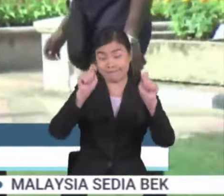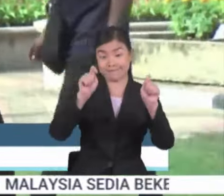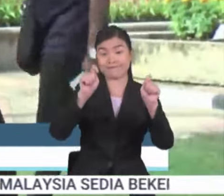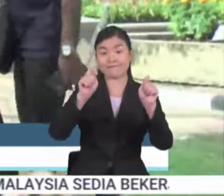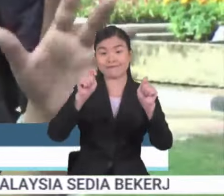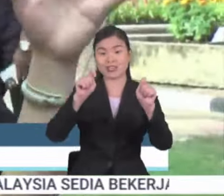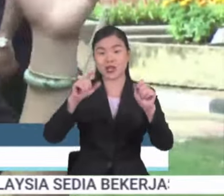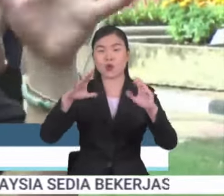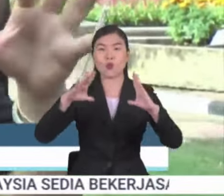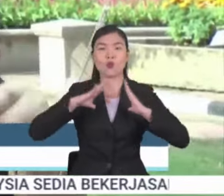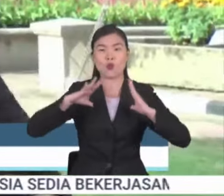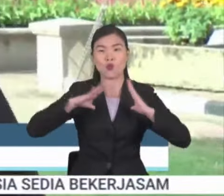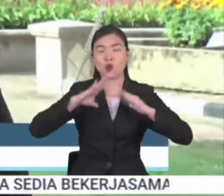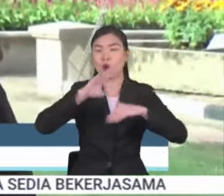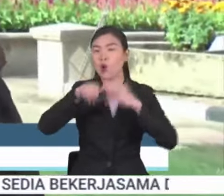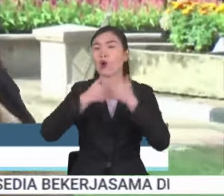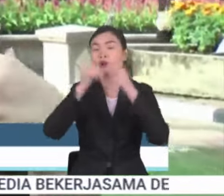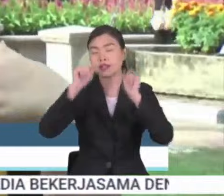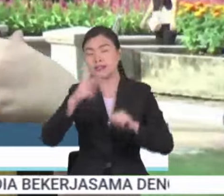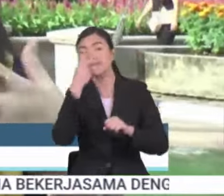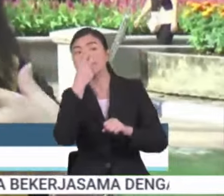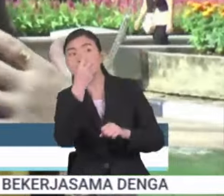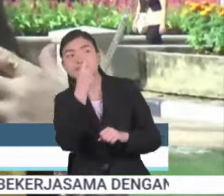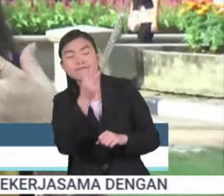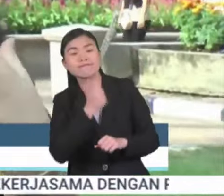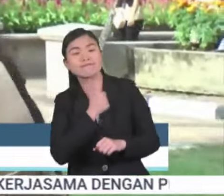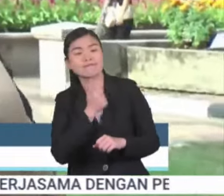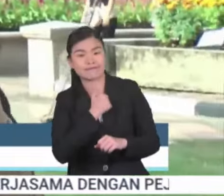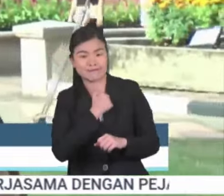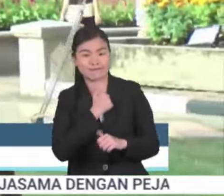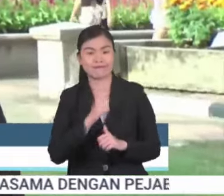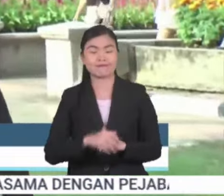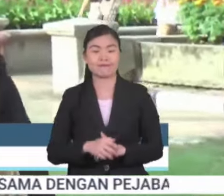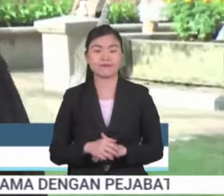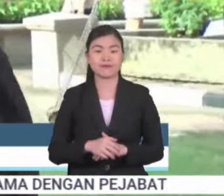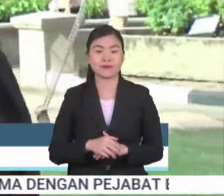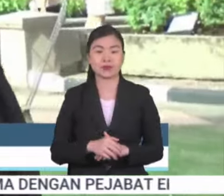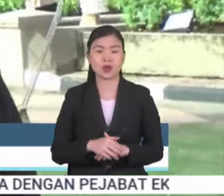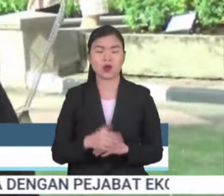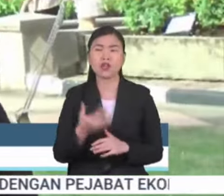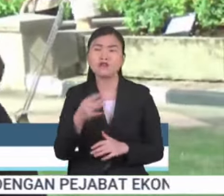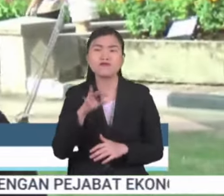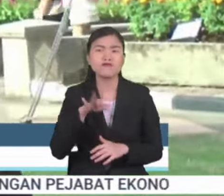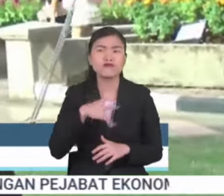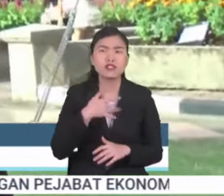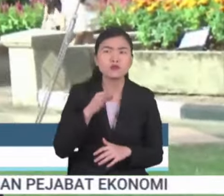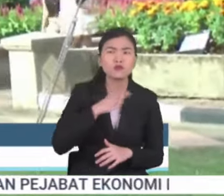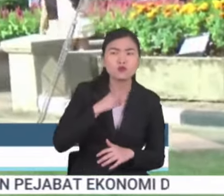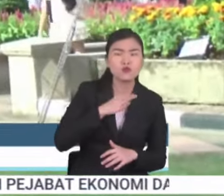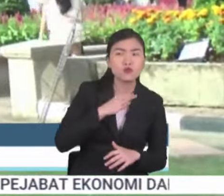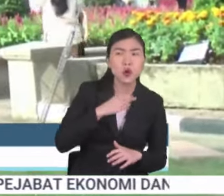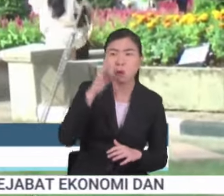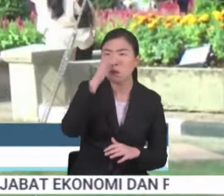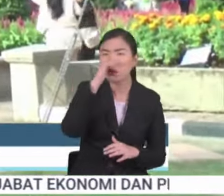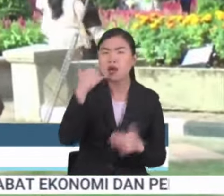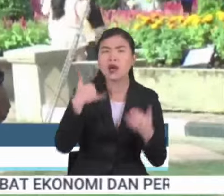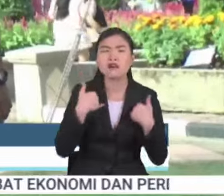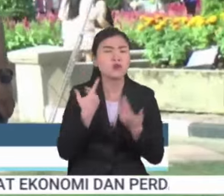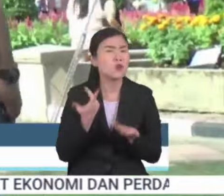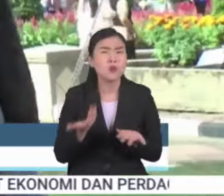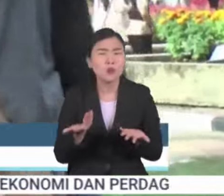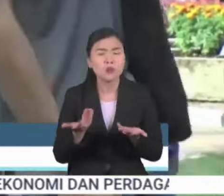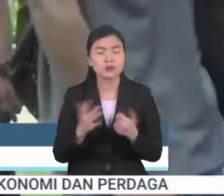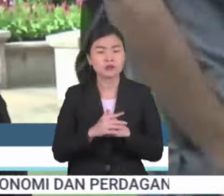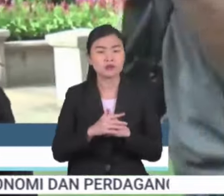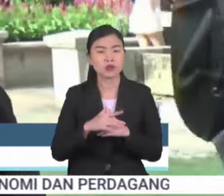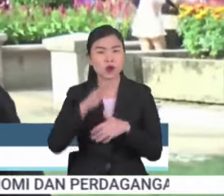holiday juga. So banyak orang boleh nampak, boleh lagi mereka nak tahu Melaka ada apa semua.